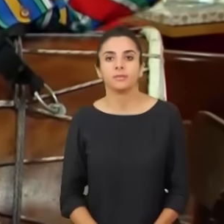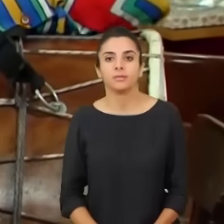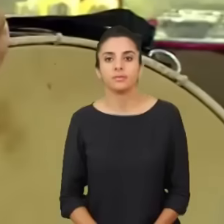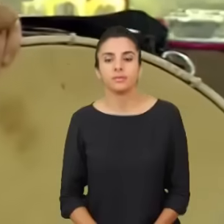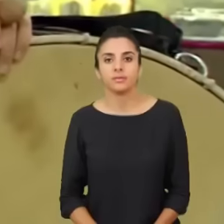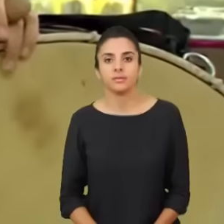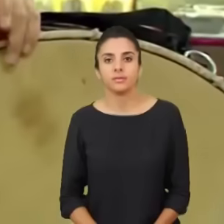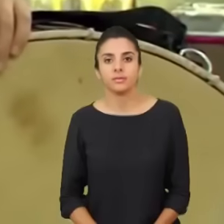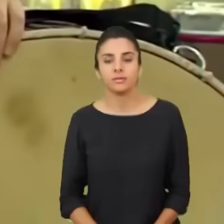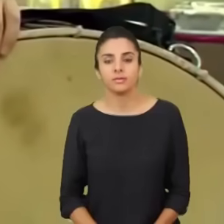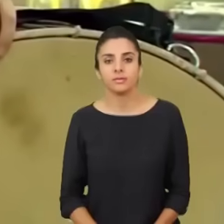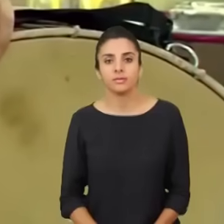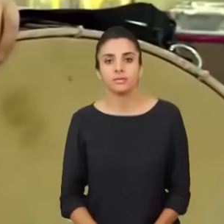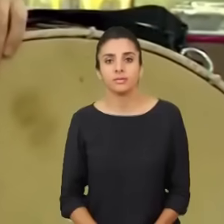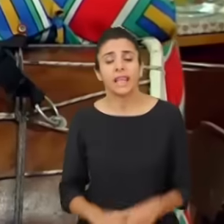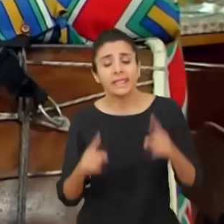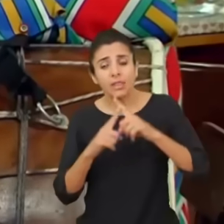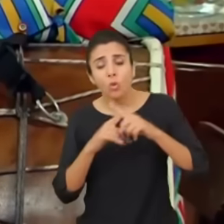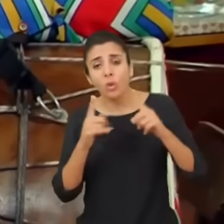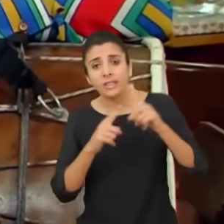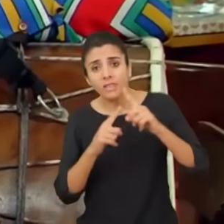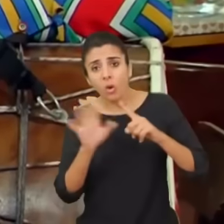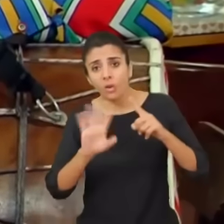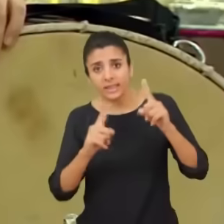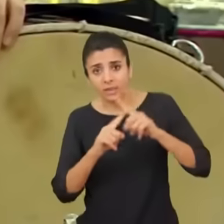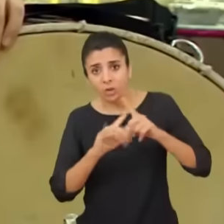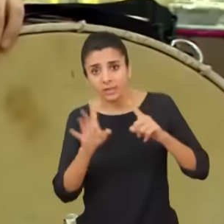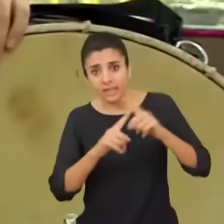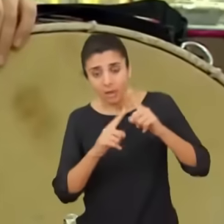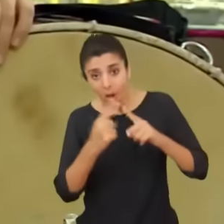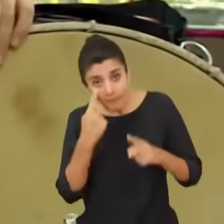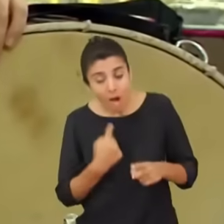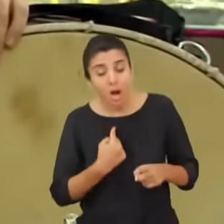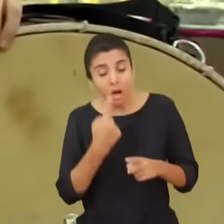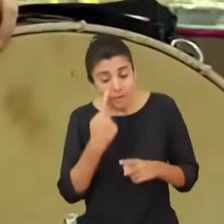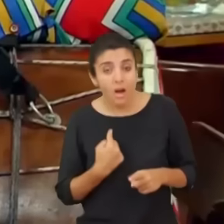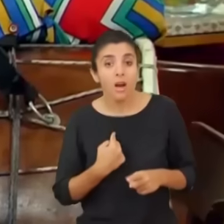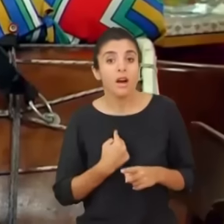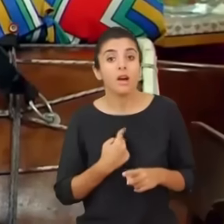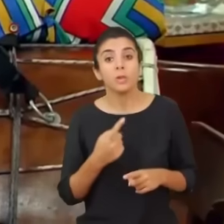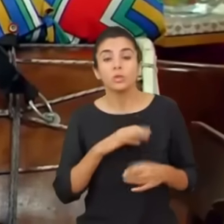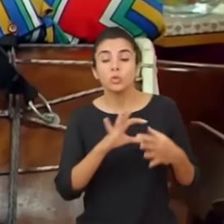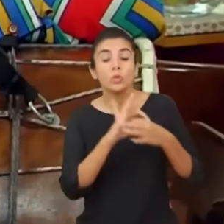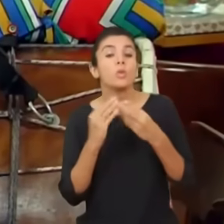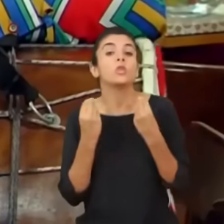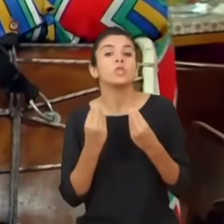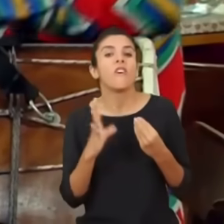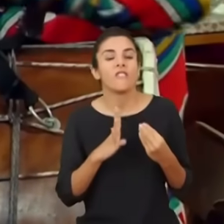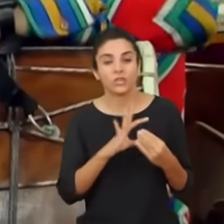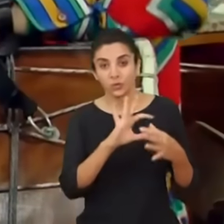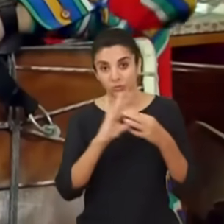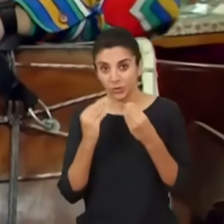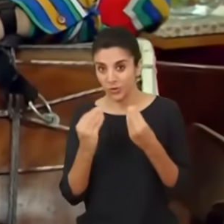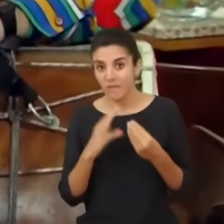bıraktı. Çatatoy. Ha. Çatatoy. Ne? Çatatoy. Baksana bana ya. Ne var? Çok güzel yazdın bak şimdi mani. Çok güzel bak.